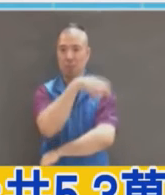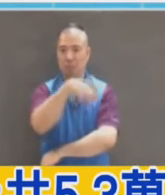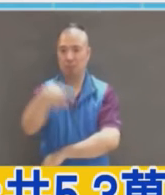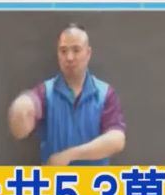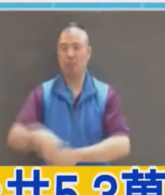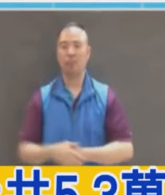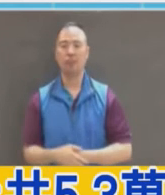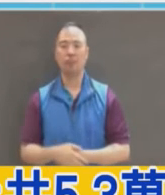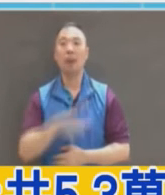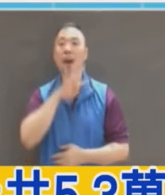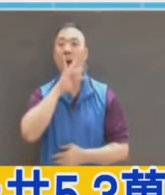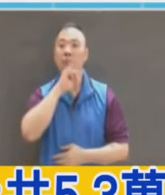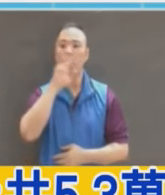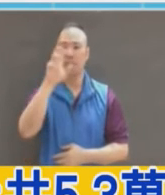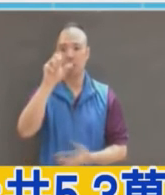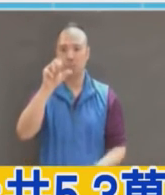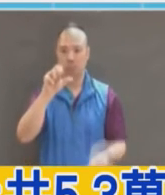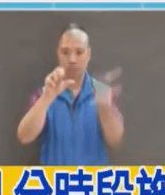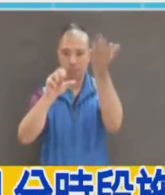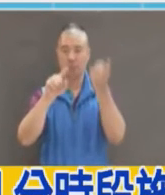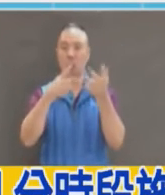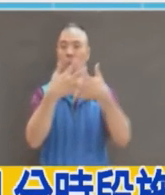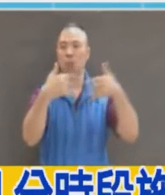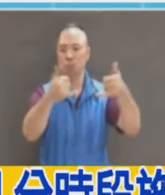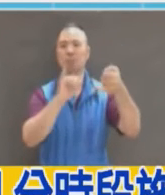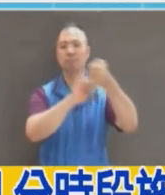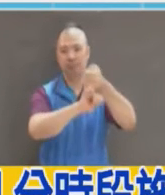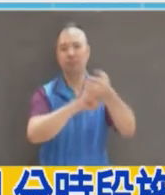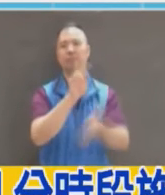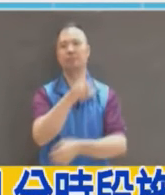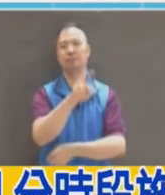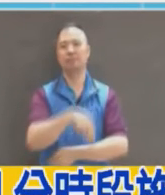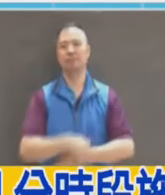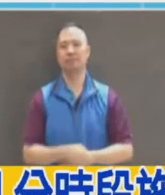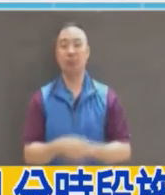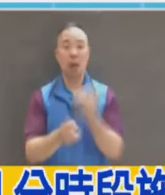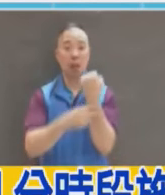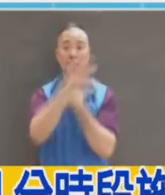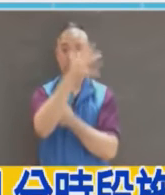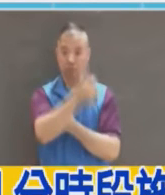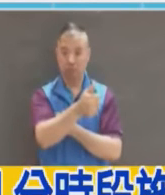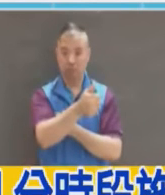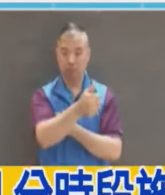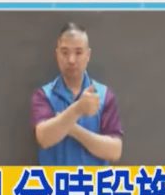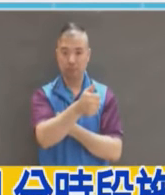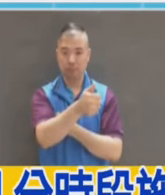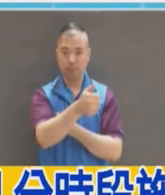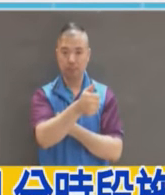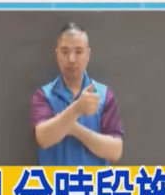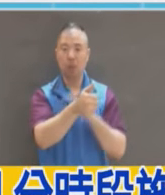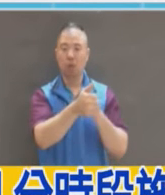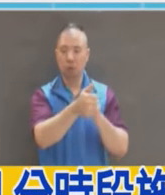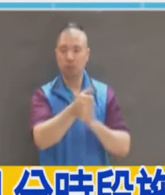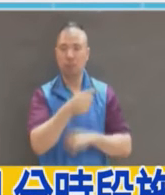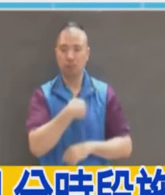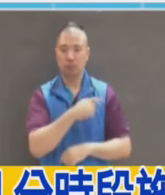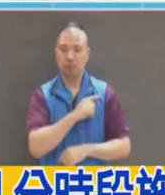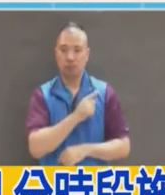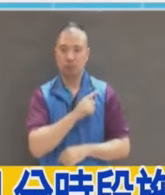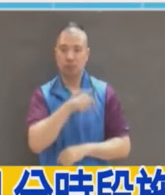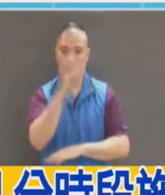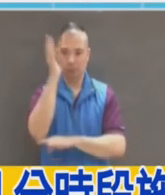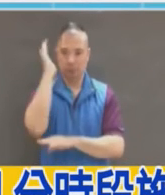家安全健康底下可以按照时段来施